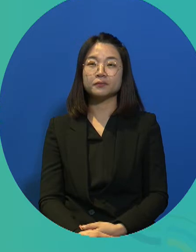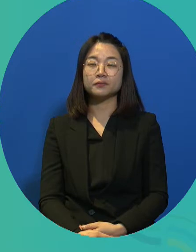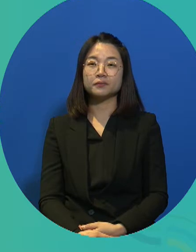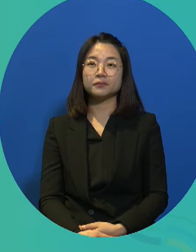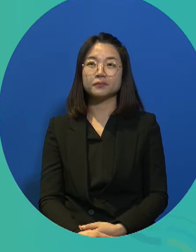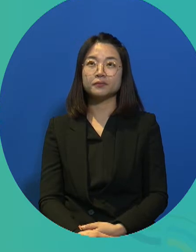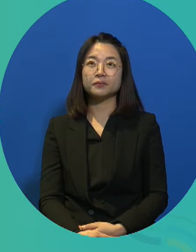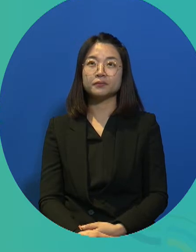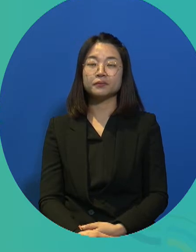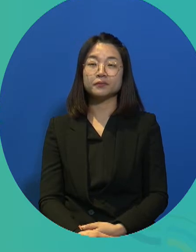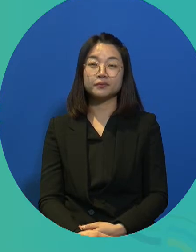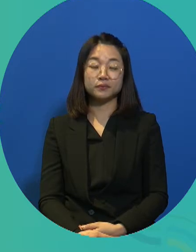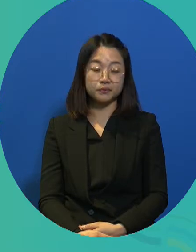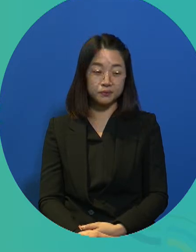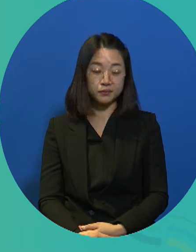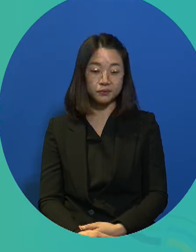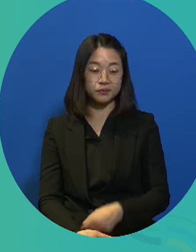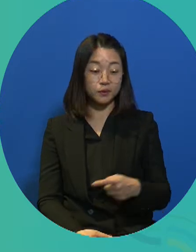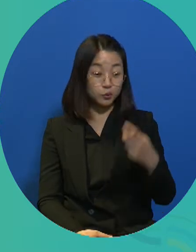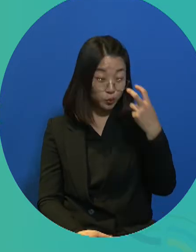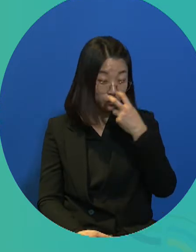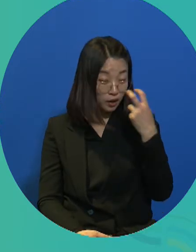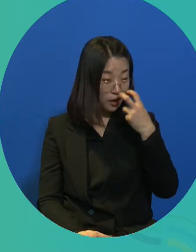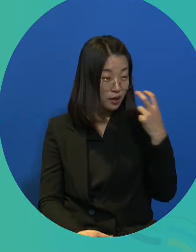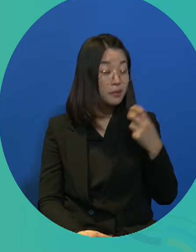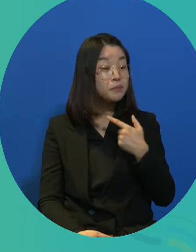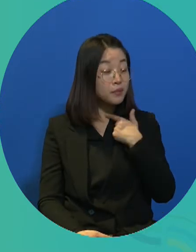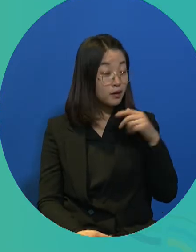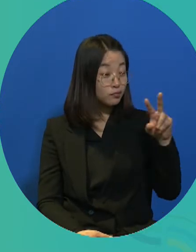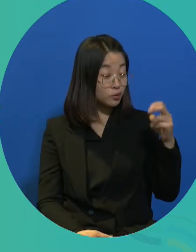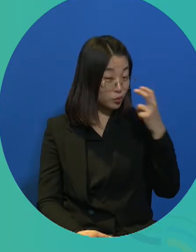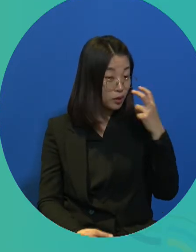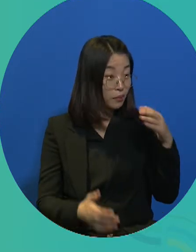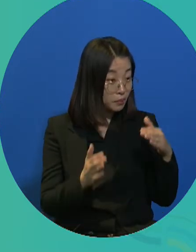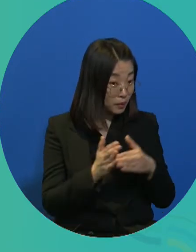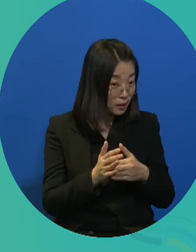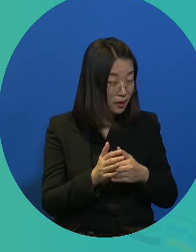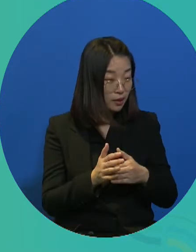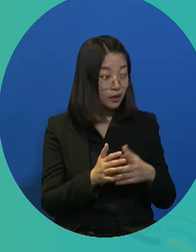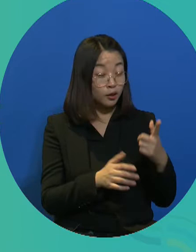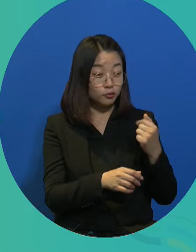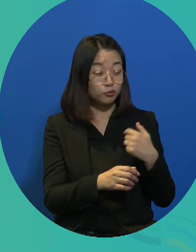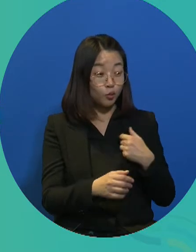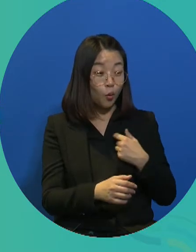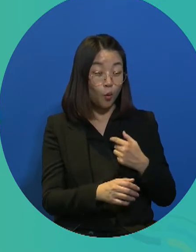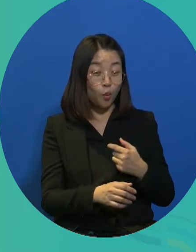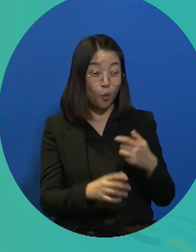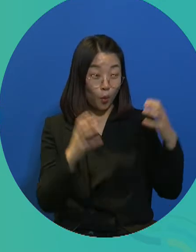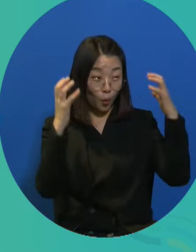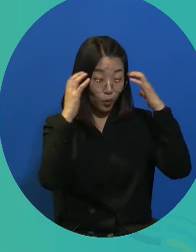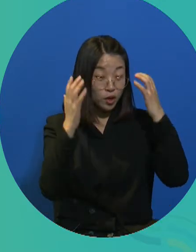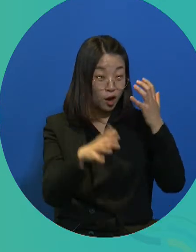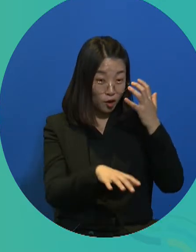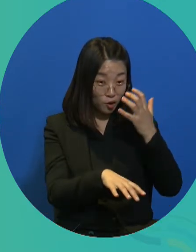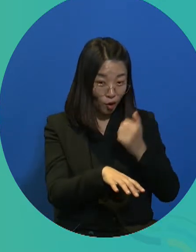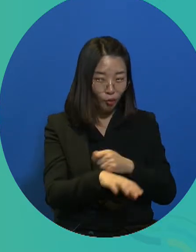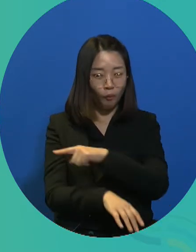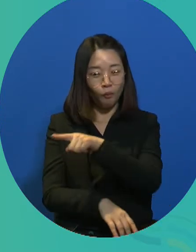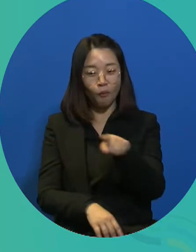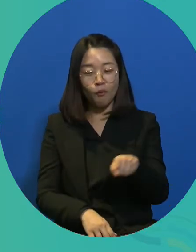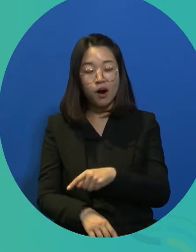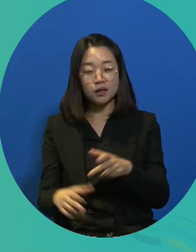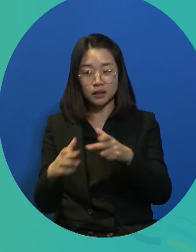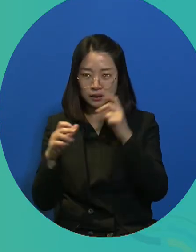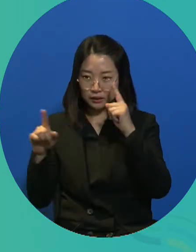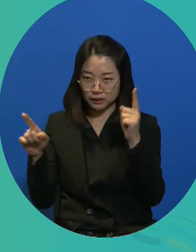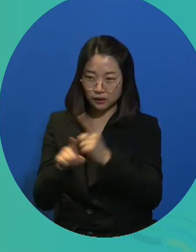특별 조사를 촉구시키고 보고서가 나오고 하는 활동이 이런 일련의 노력들이 쉽지는 않았지만 결국에는 결실이 있었다고